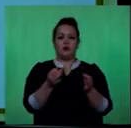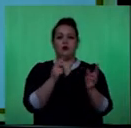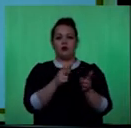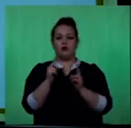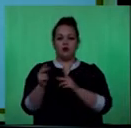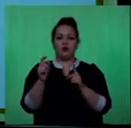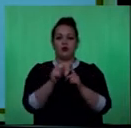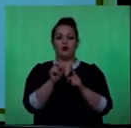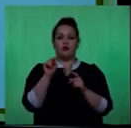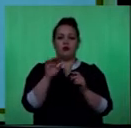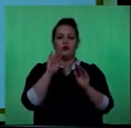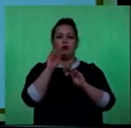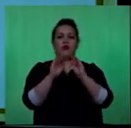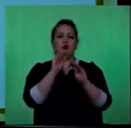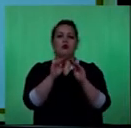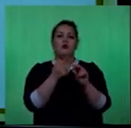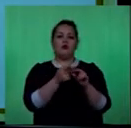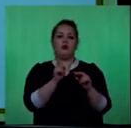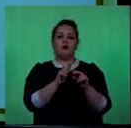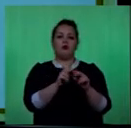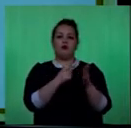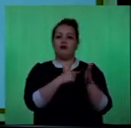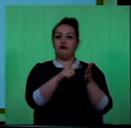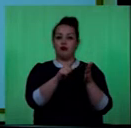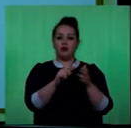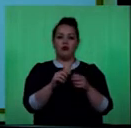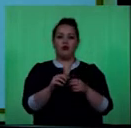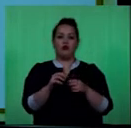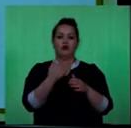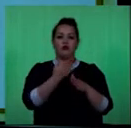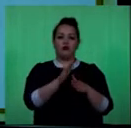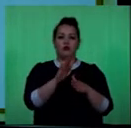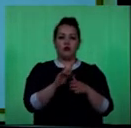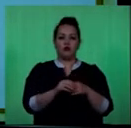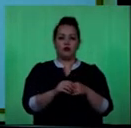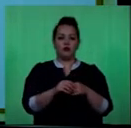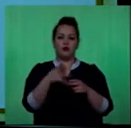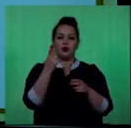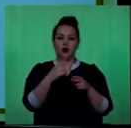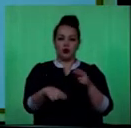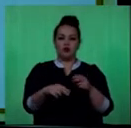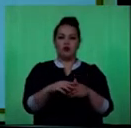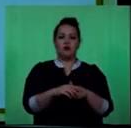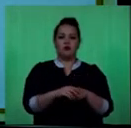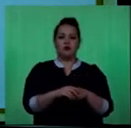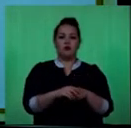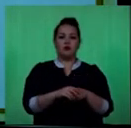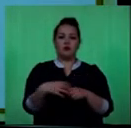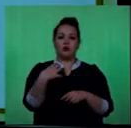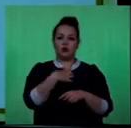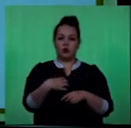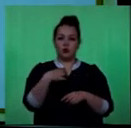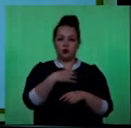слово по составу это значит выделить его части окончании основу